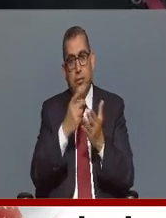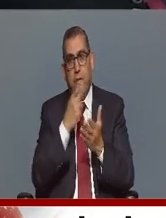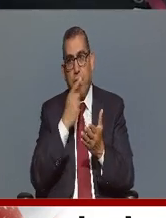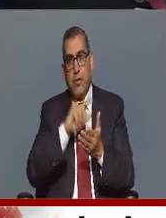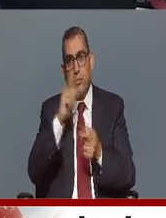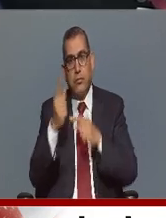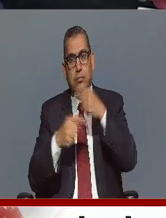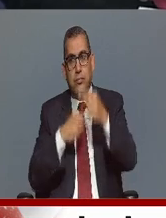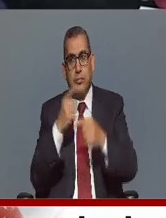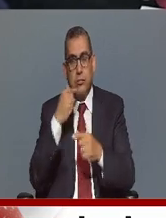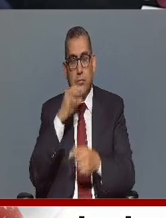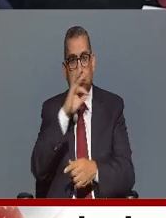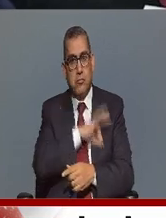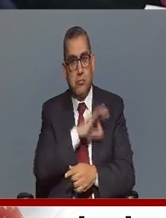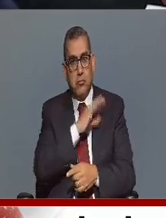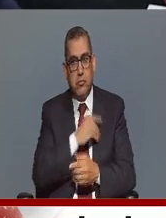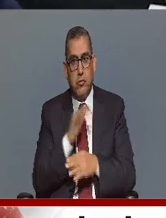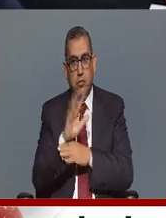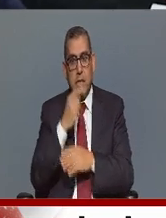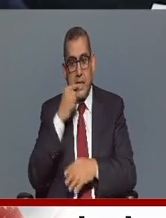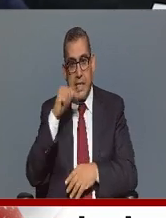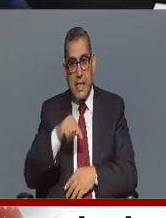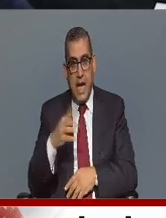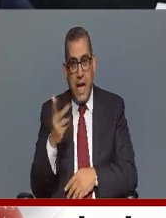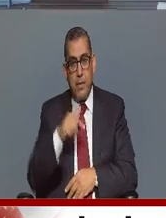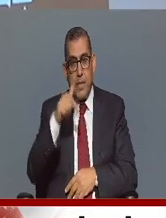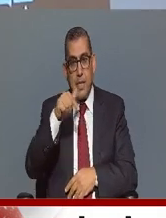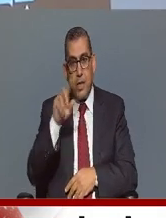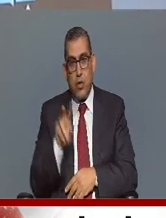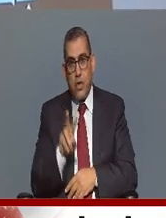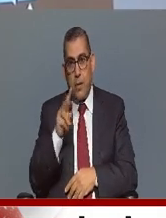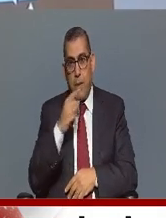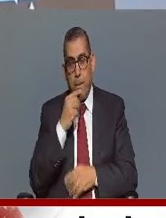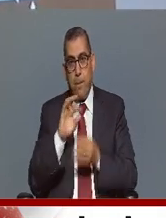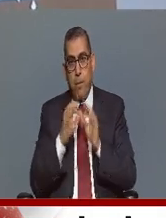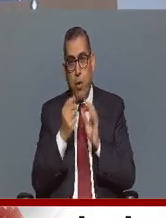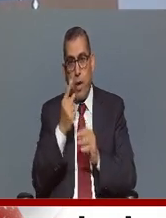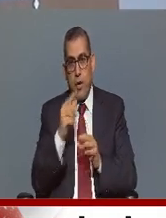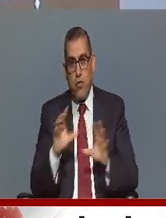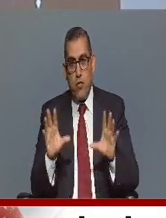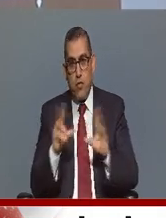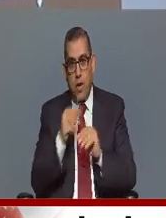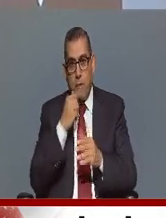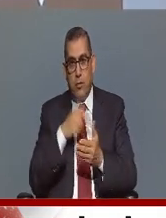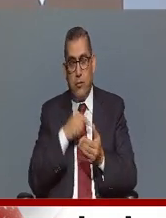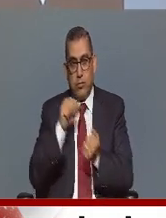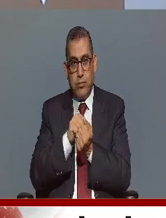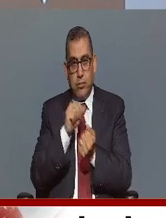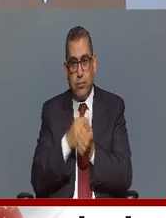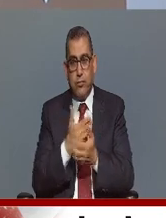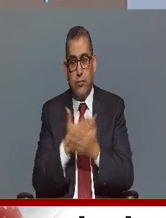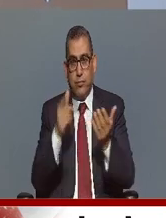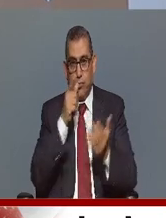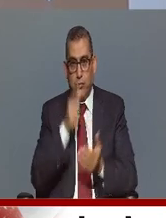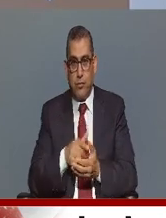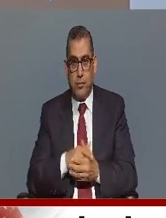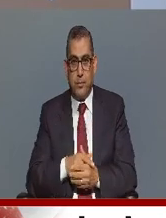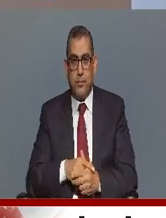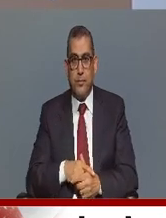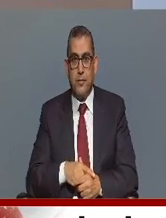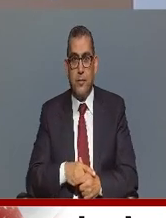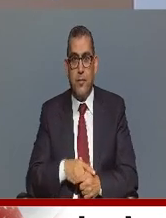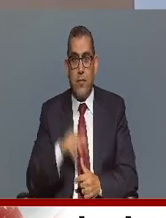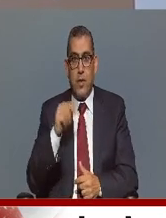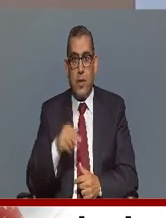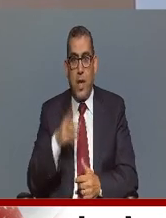وحققوا السنة دي 6.7 مليون جنيه من بيع الإصدارات اللي تم طباعتها. في